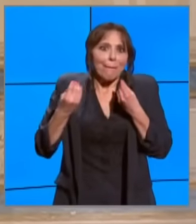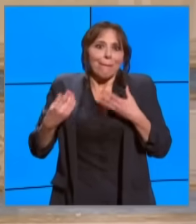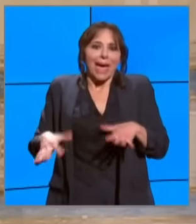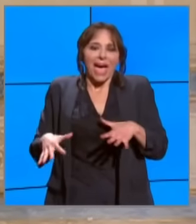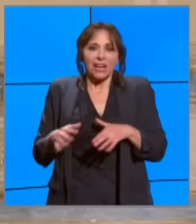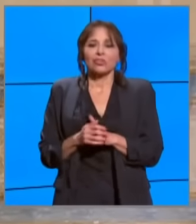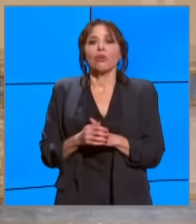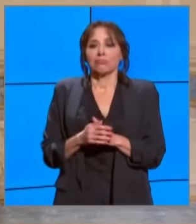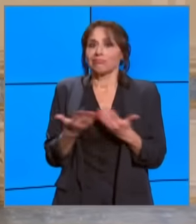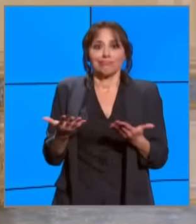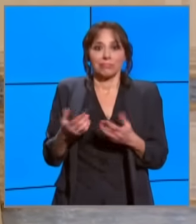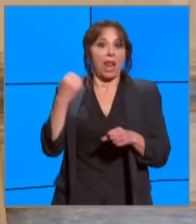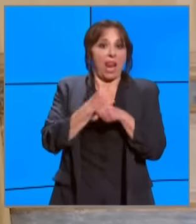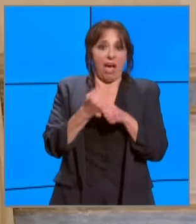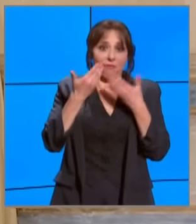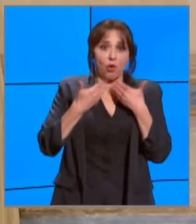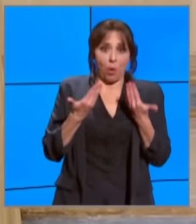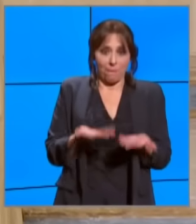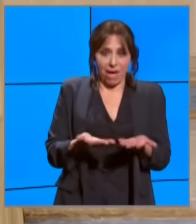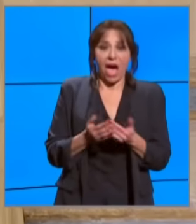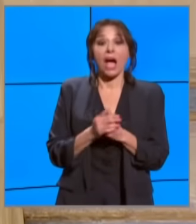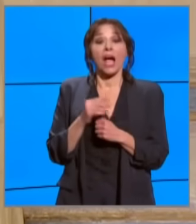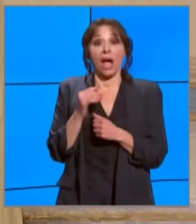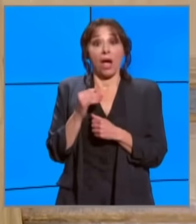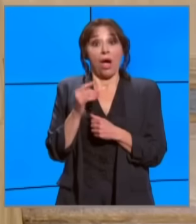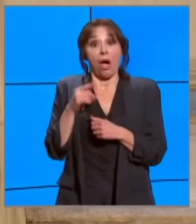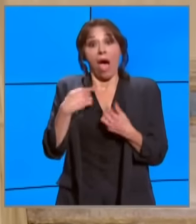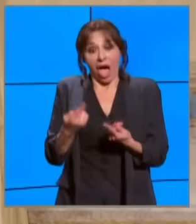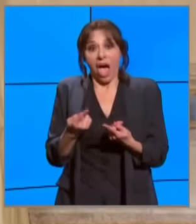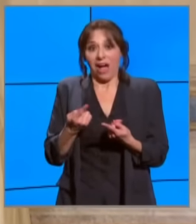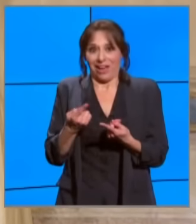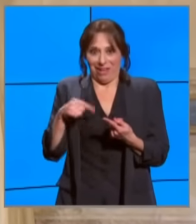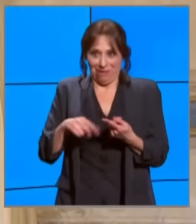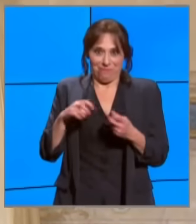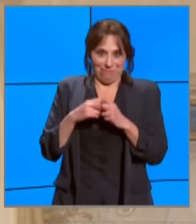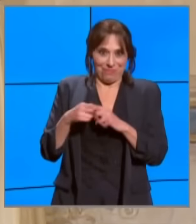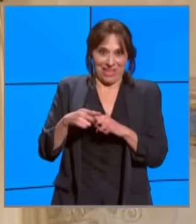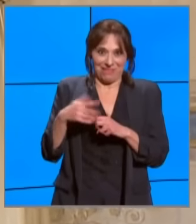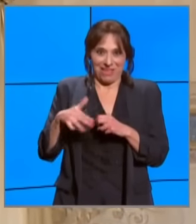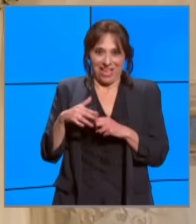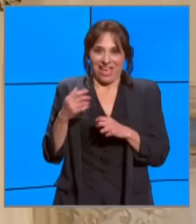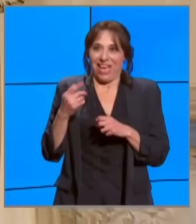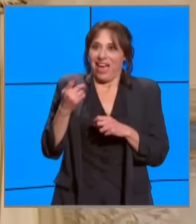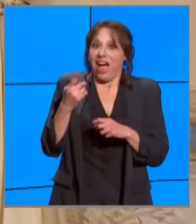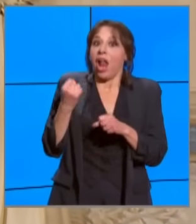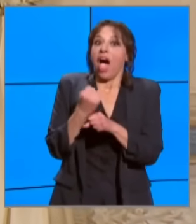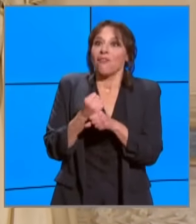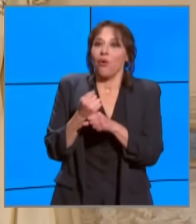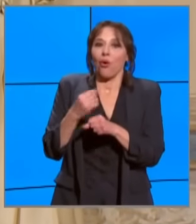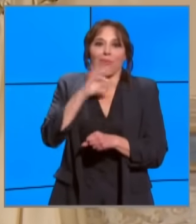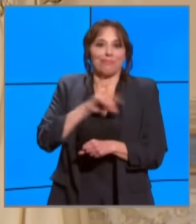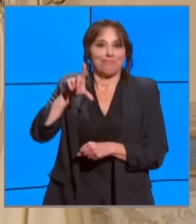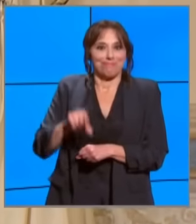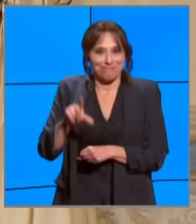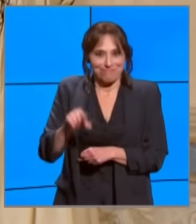lavoro che manca pure in presenza di un significativo aumento dell'occupazione quello sottopagato quello